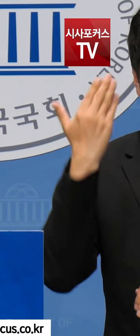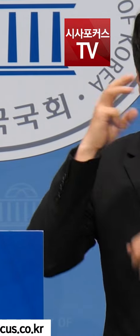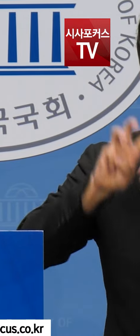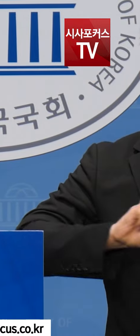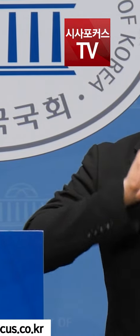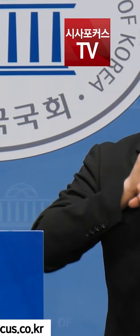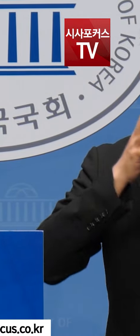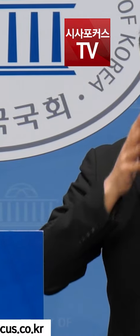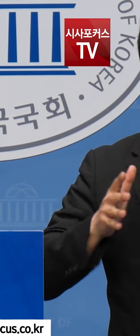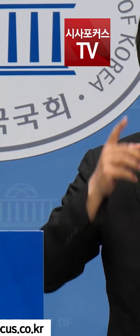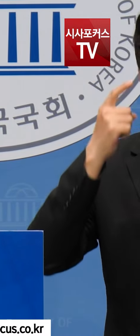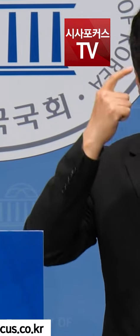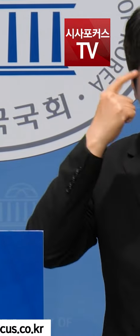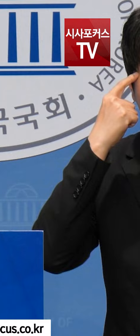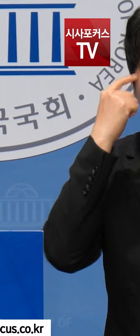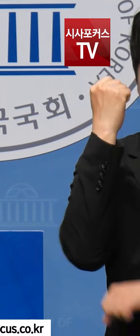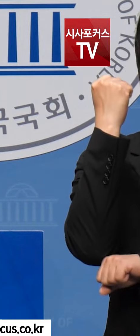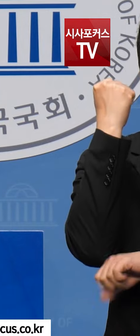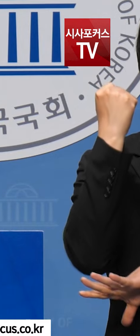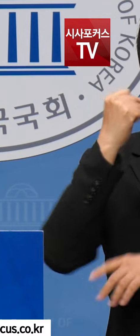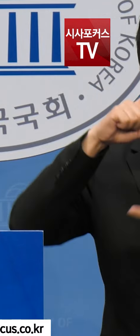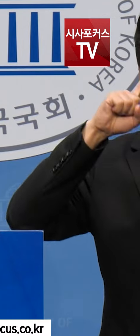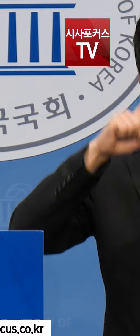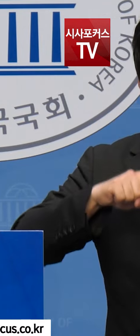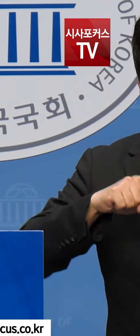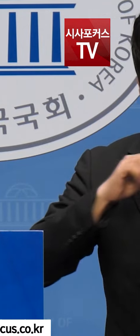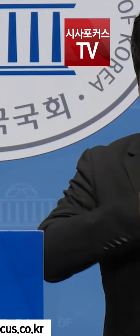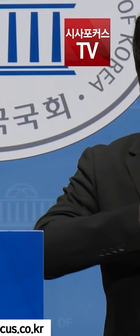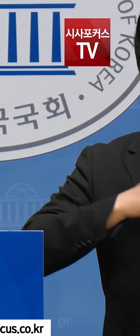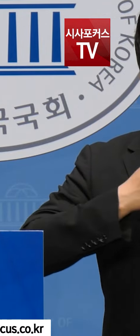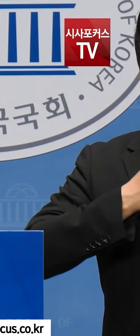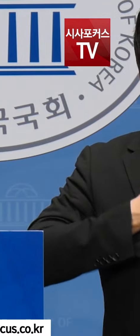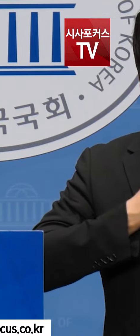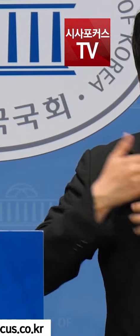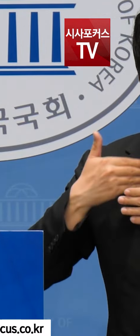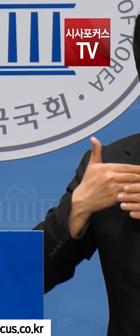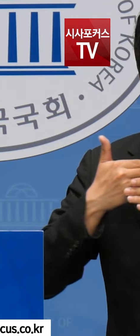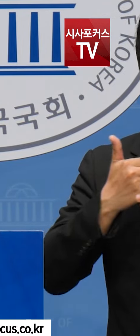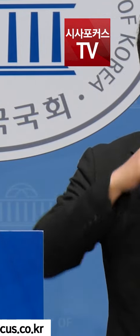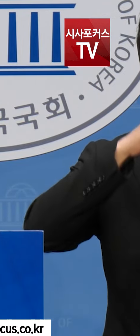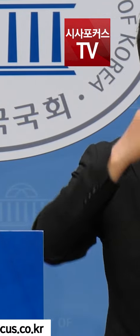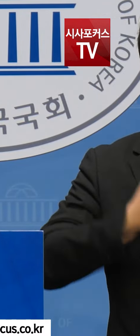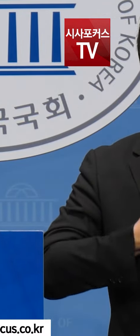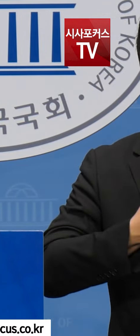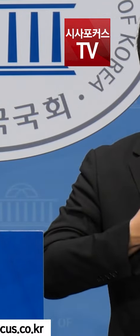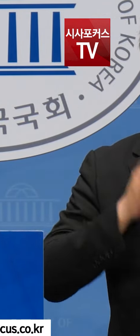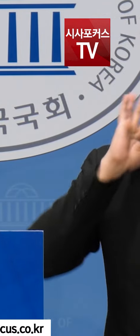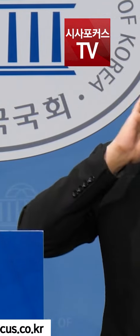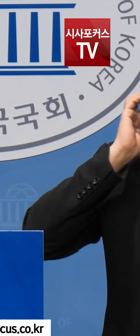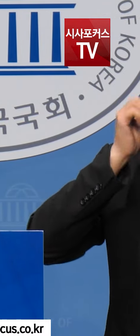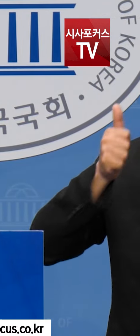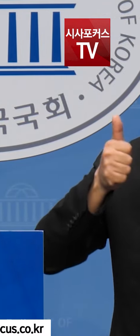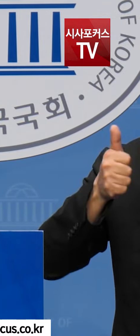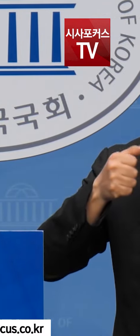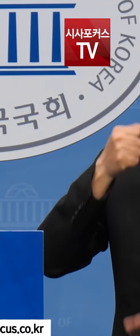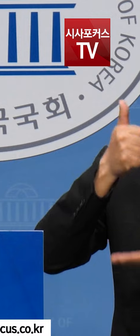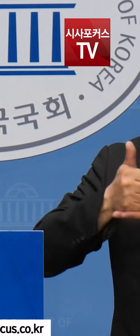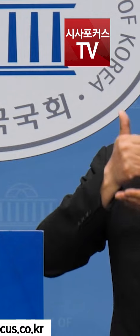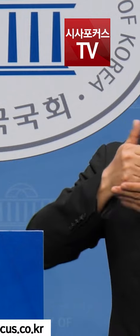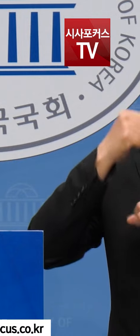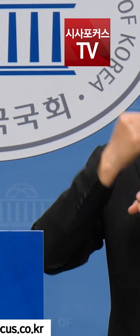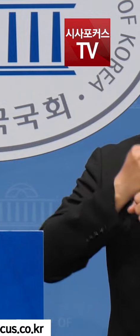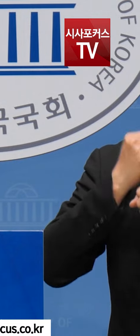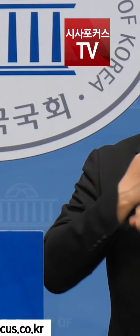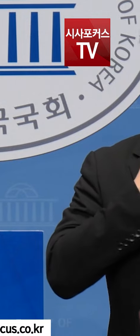지키며 김대중, 노무현, 문재인 대통령을 앞장서서 만들었던 추미애 대표를 그리고